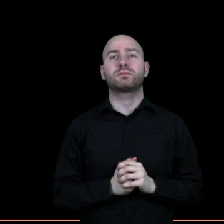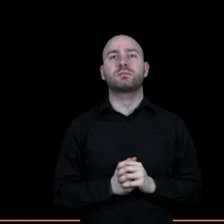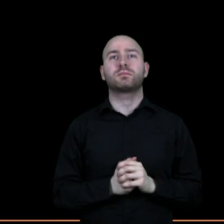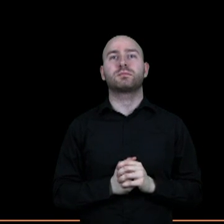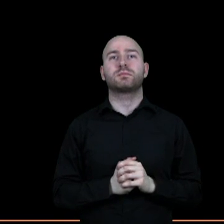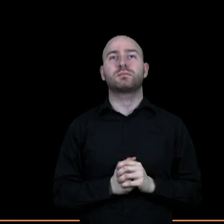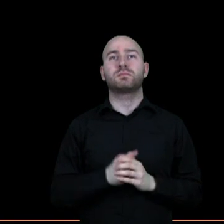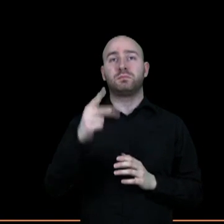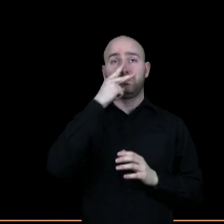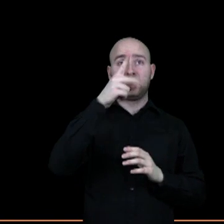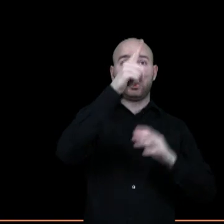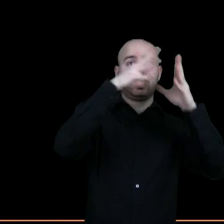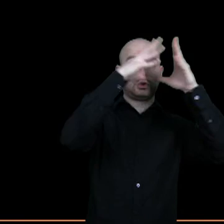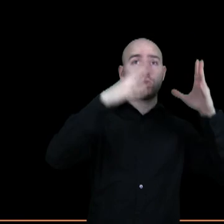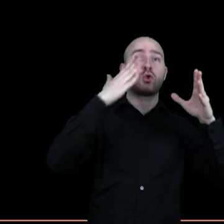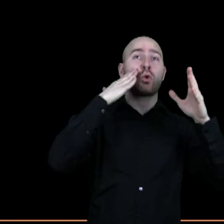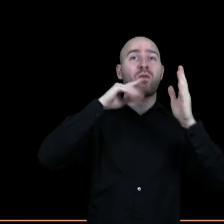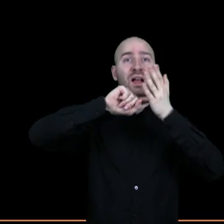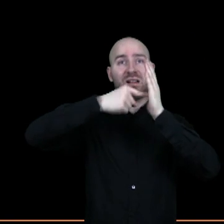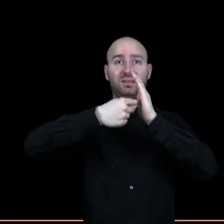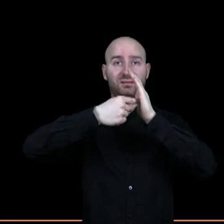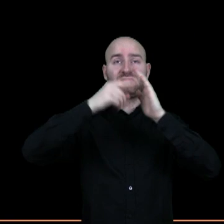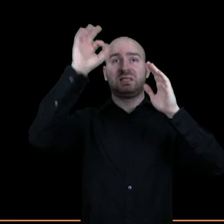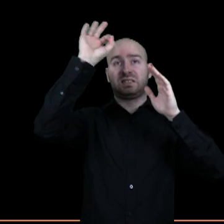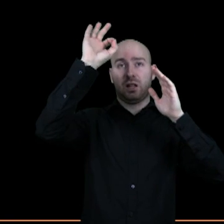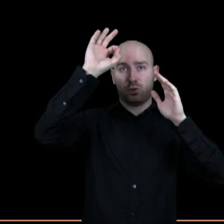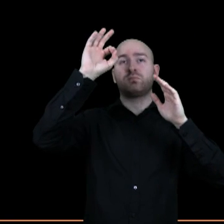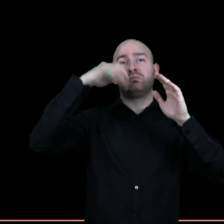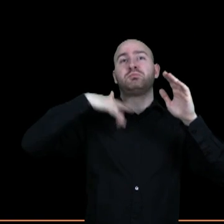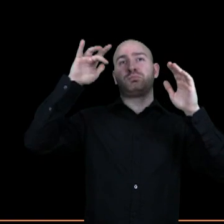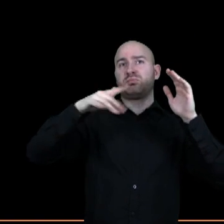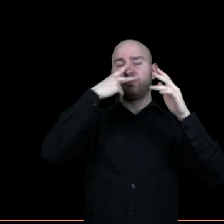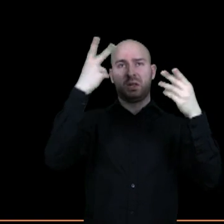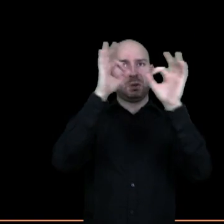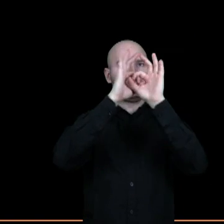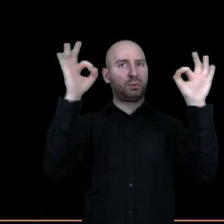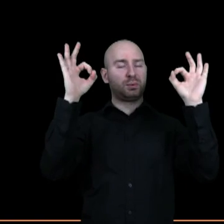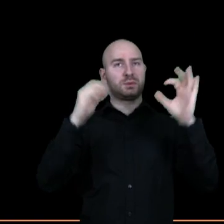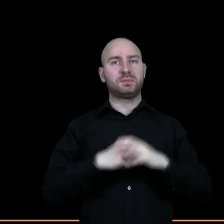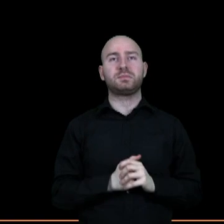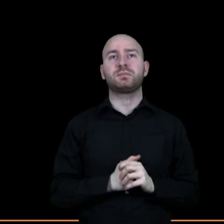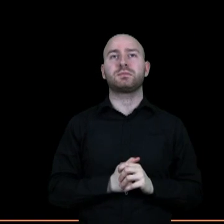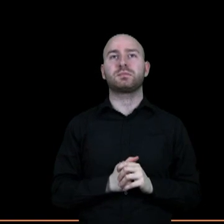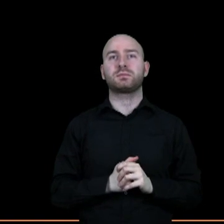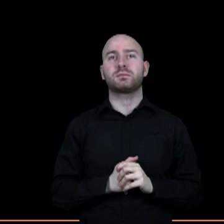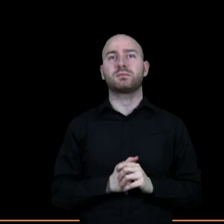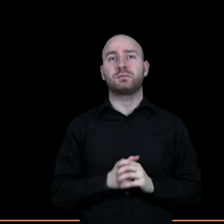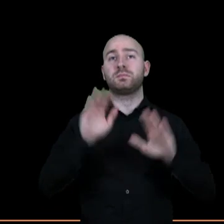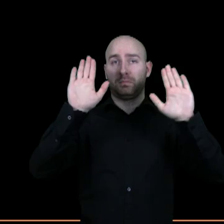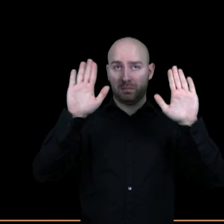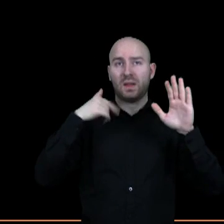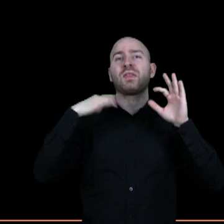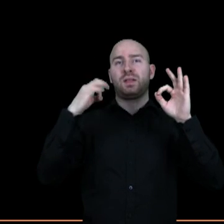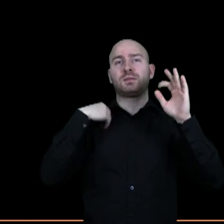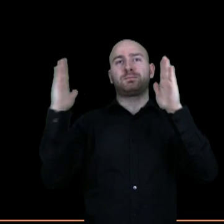Mamy tu 10 tysięcy dolarów razy D7. D7 to jest to zaznaczone pole. Wciskam Enter. Na